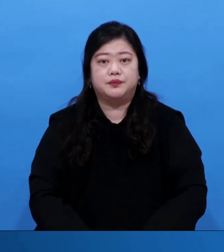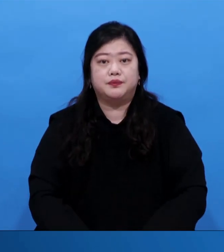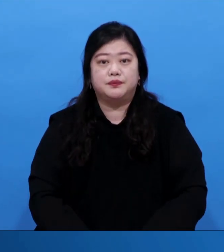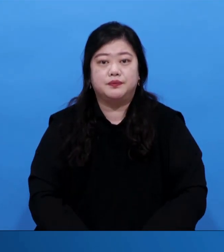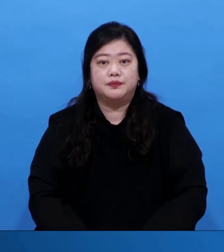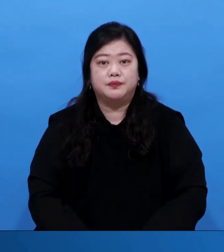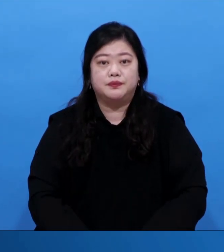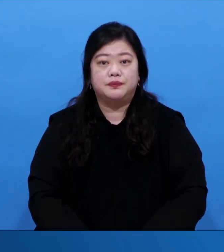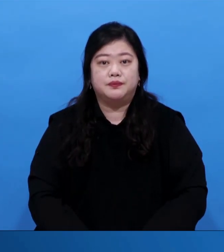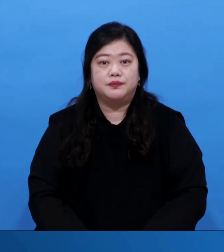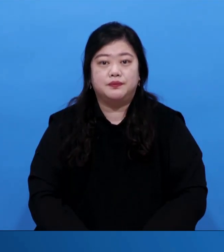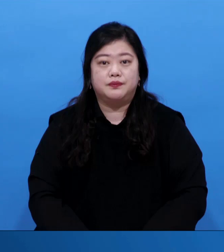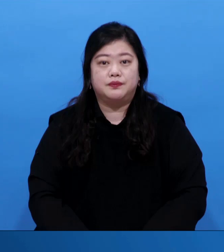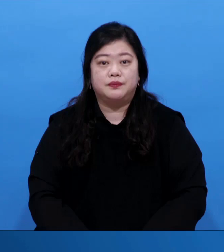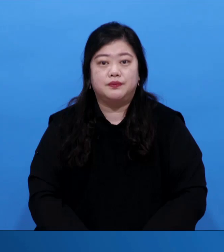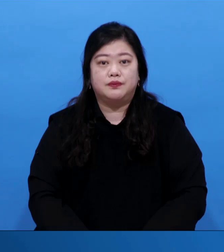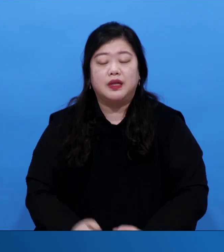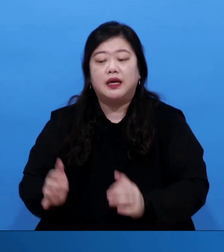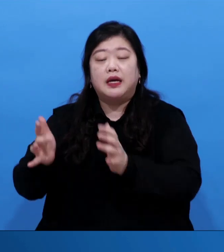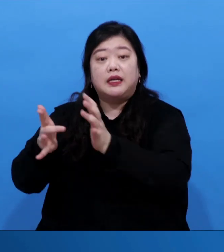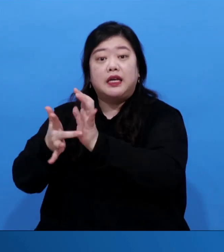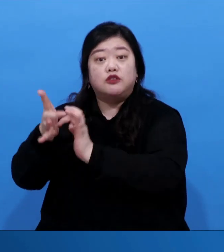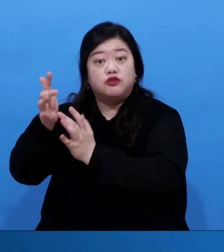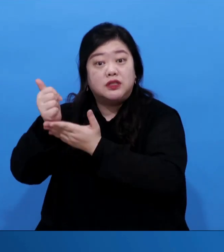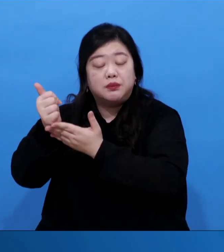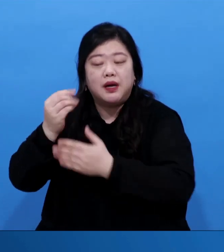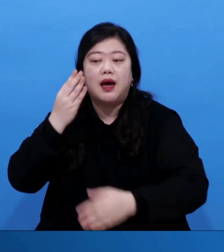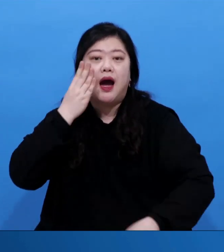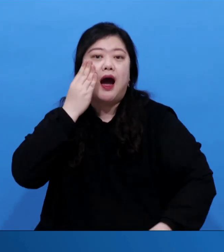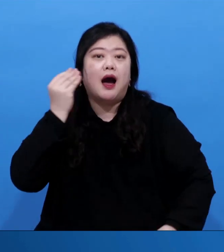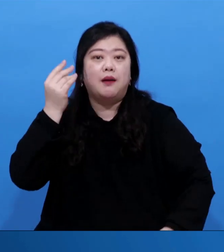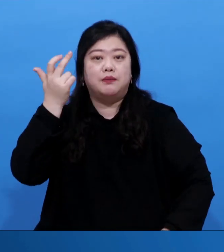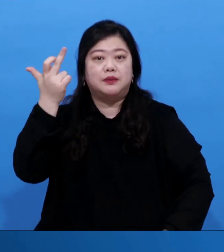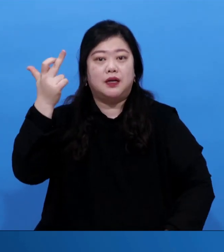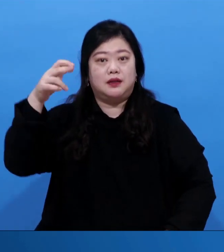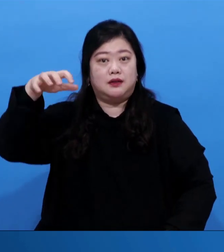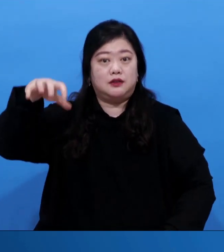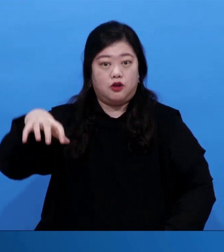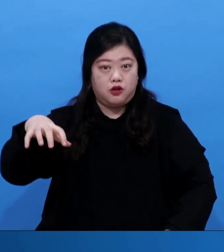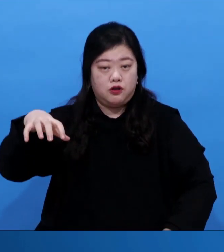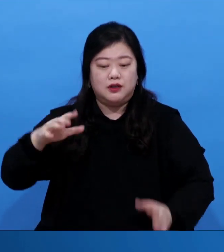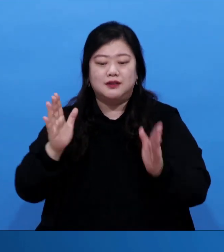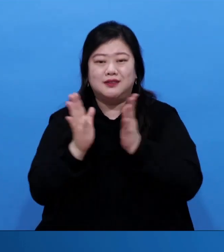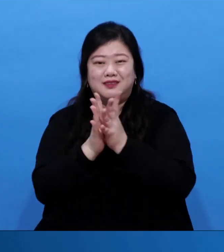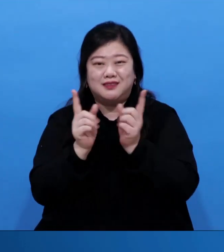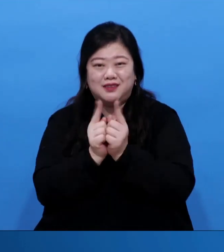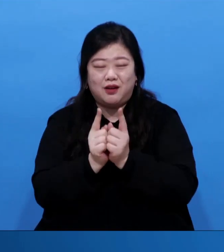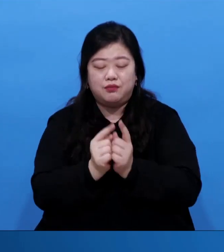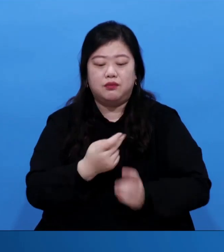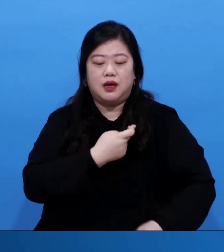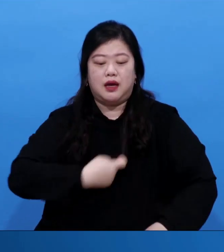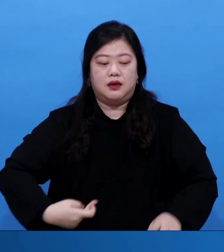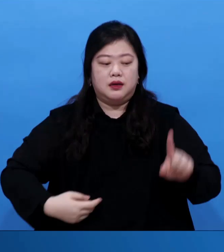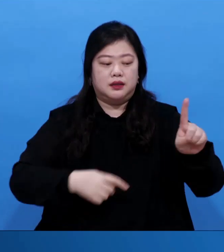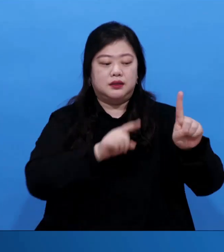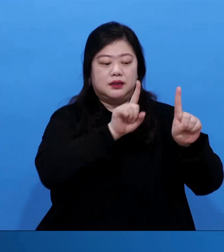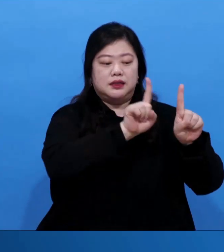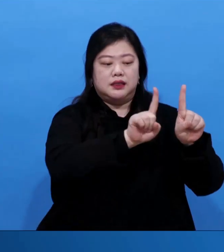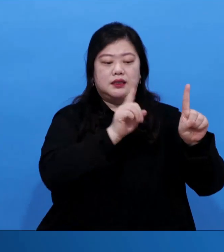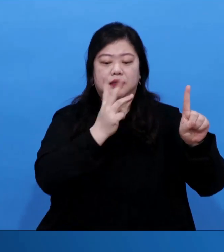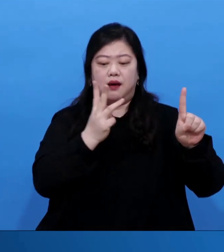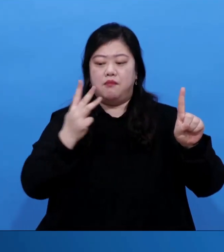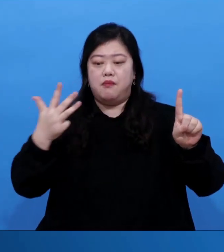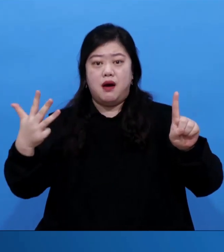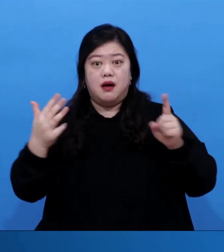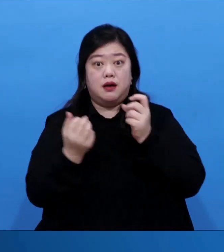예수님께서 감람산에서 직접 설명하셨어요. This is what Jesus directly explained on the Mount of Olives. 저는 이 사실을 믿습니다. And I